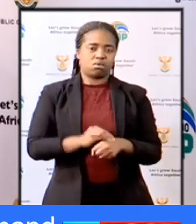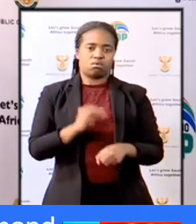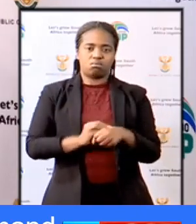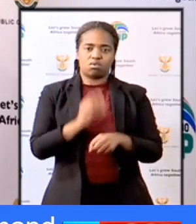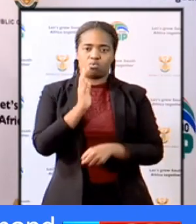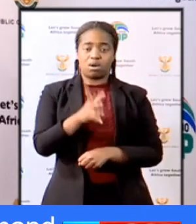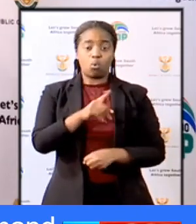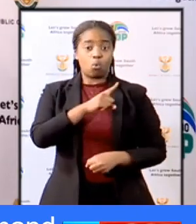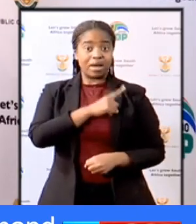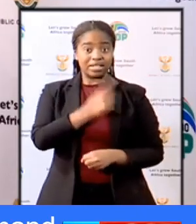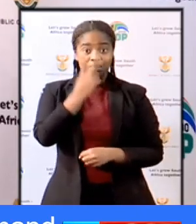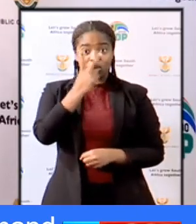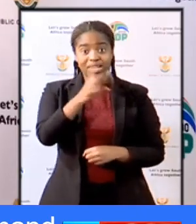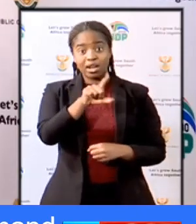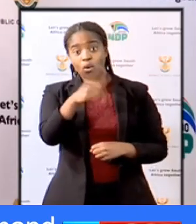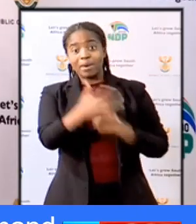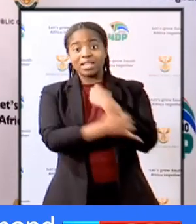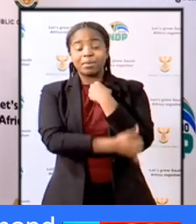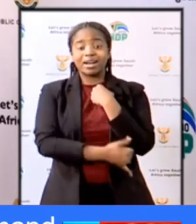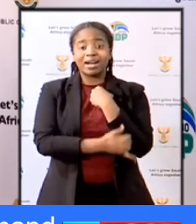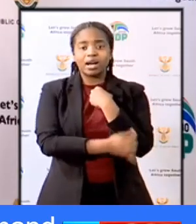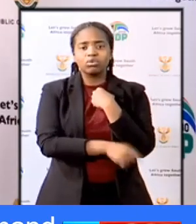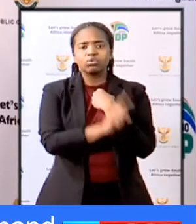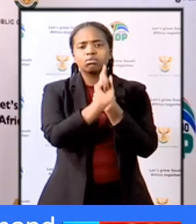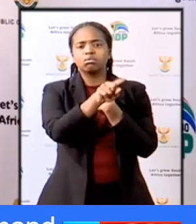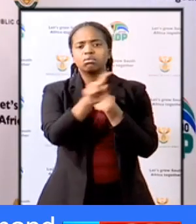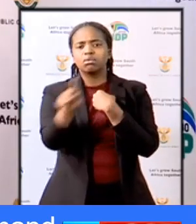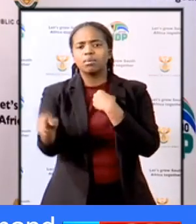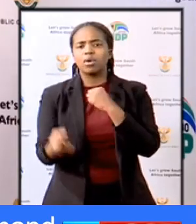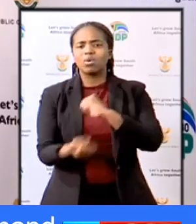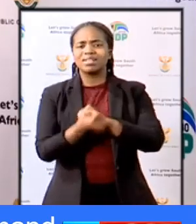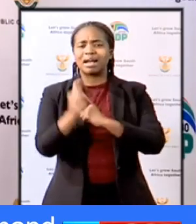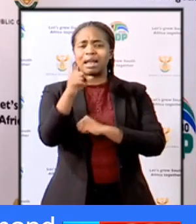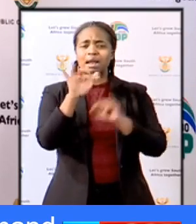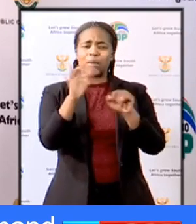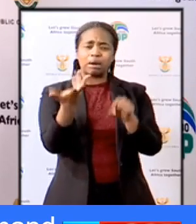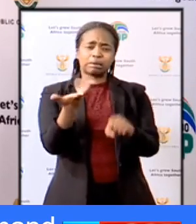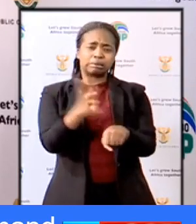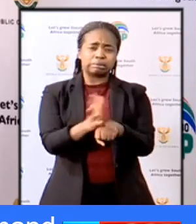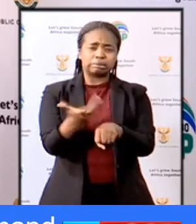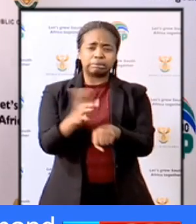amazwe ukuthi bekwenzekani abantu beshona